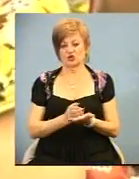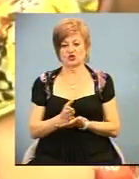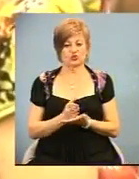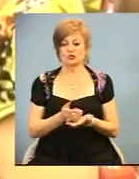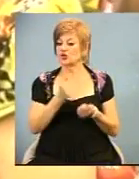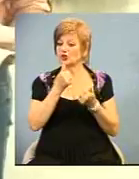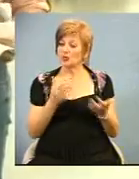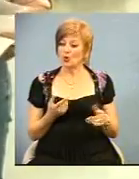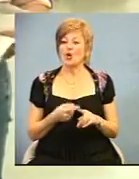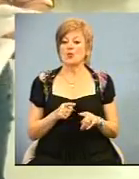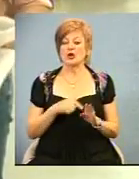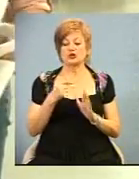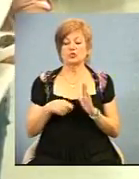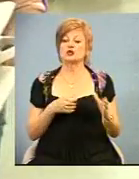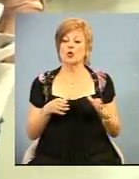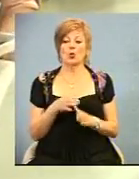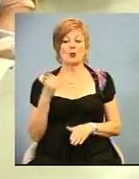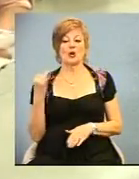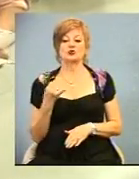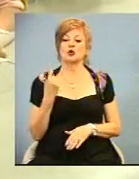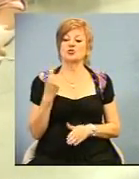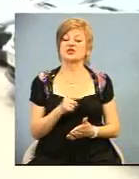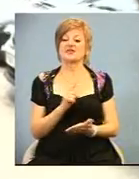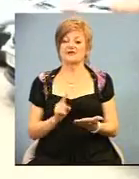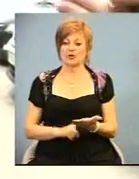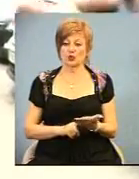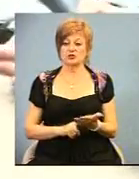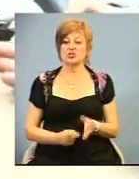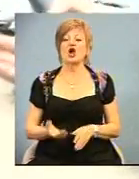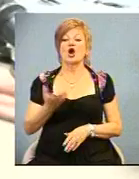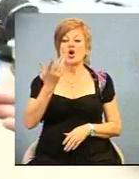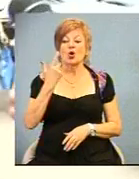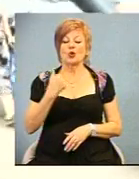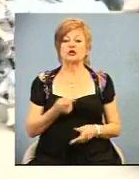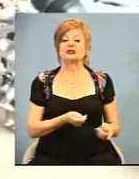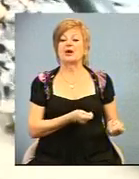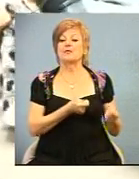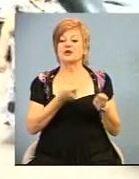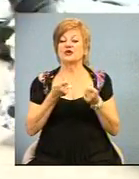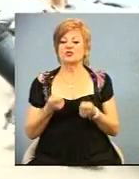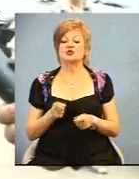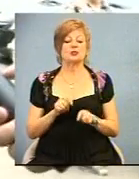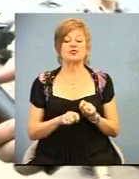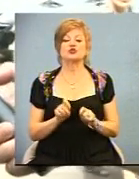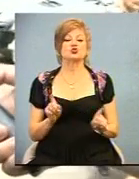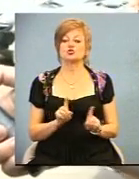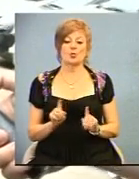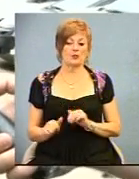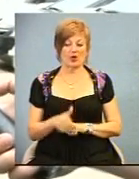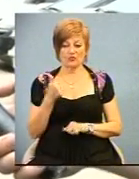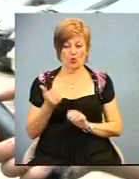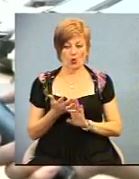може. Тому знімальну групу зацікавило одне питання. І коли приїжджаєте до супермаркету, що саме ви перевіряєте?